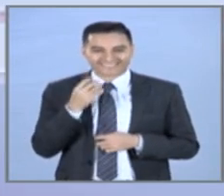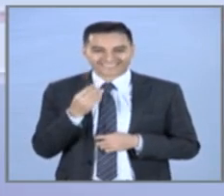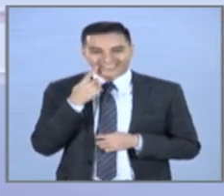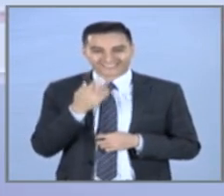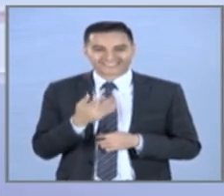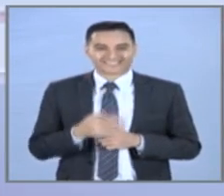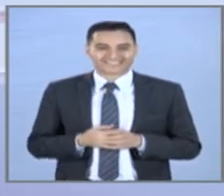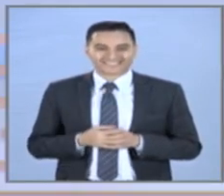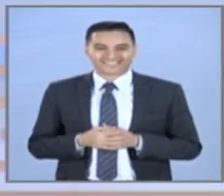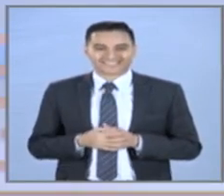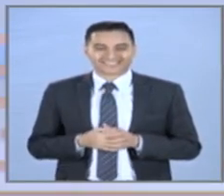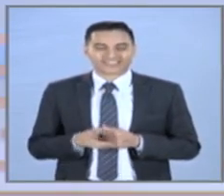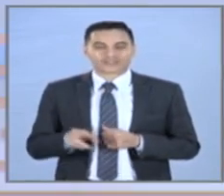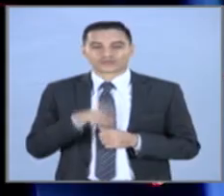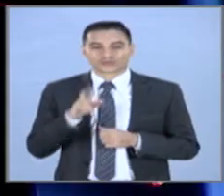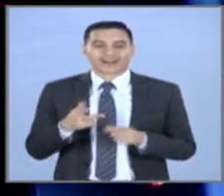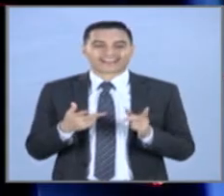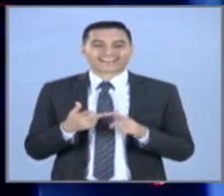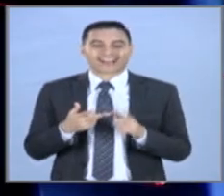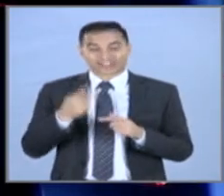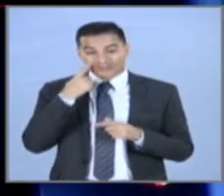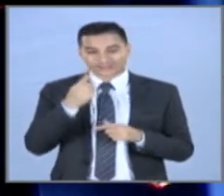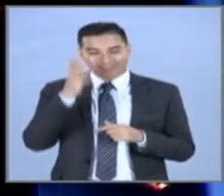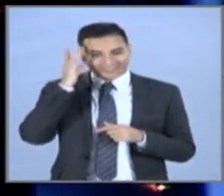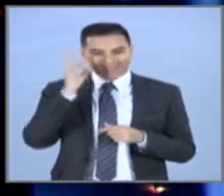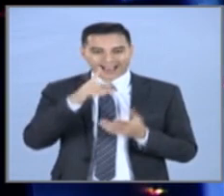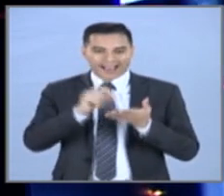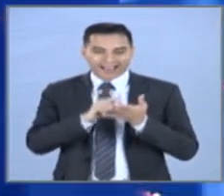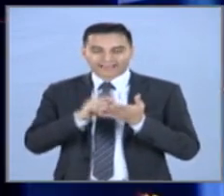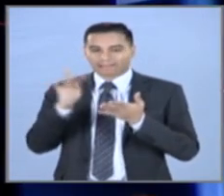استنى. السؤال الثالث